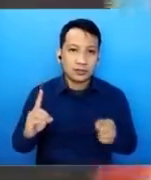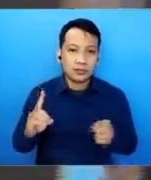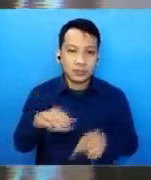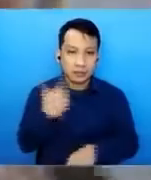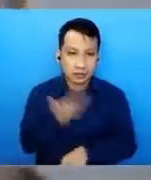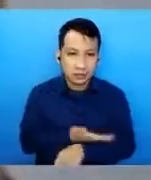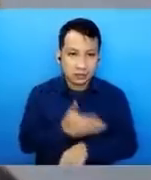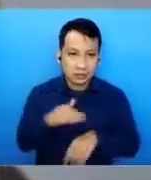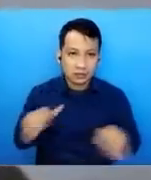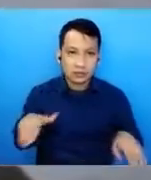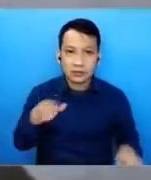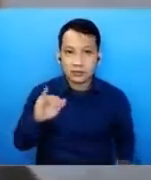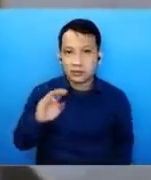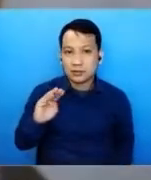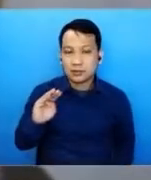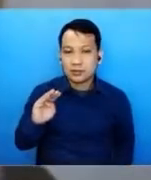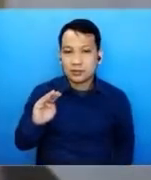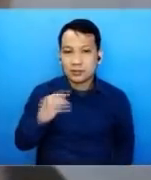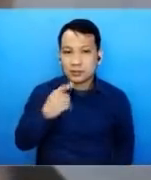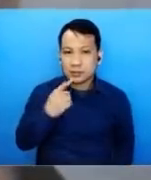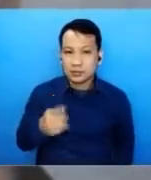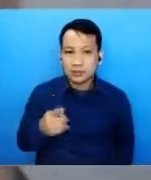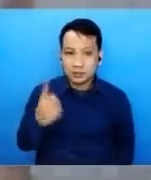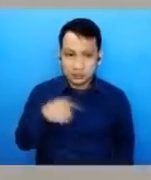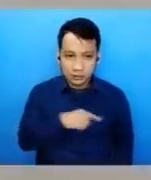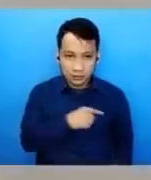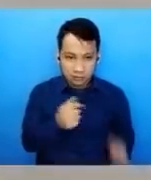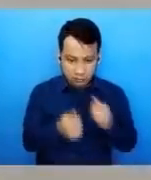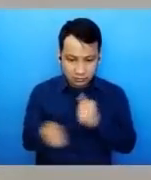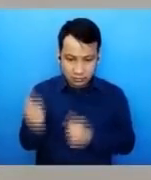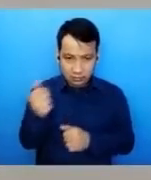Iburan. Ang ating station commander naman,